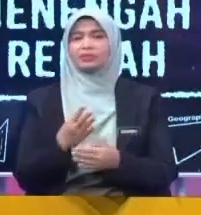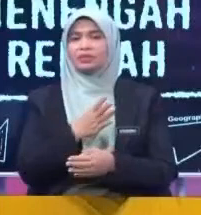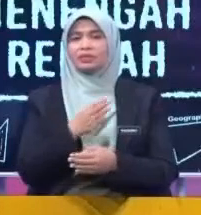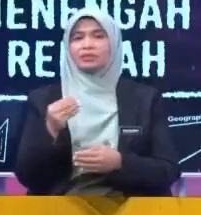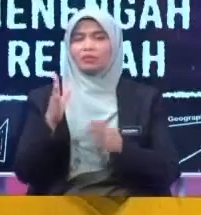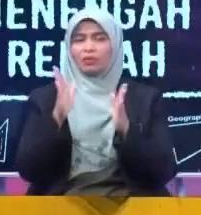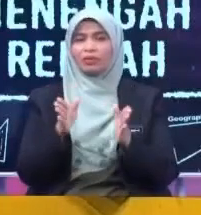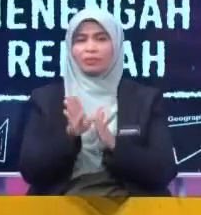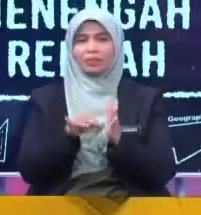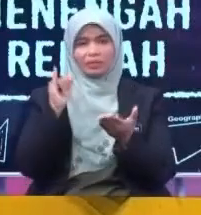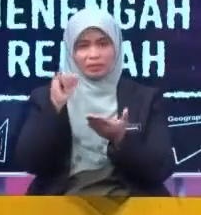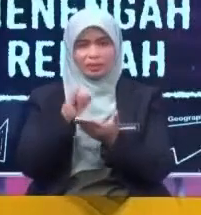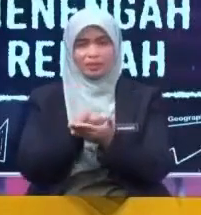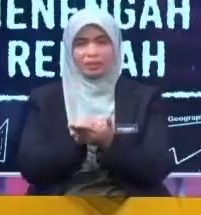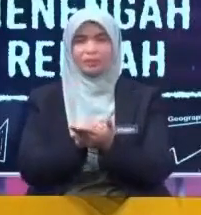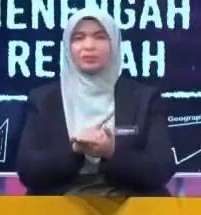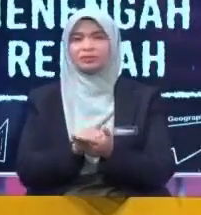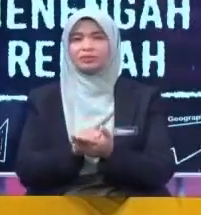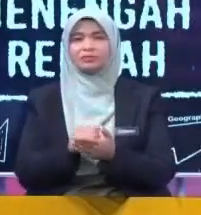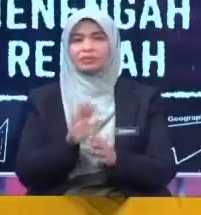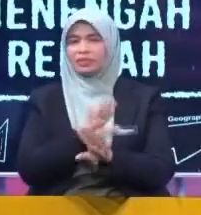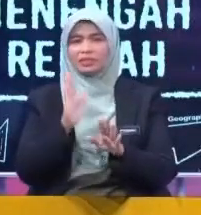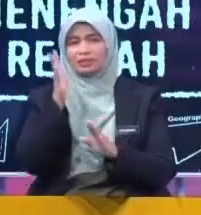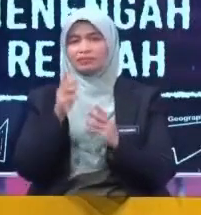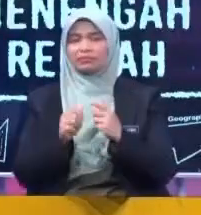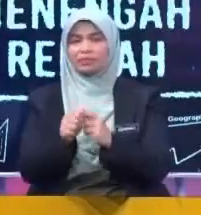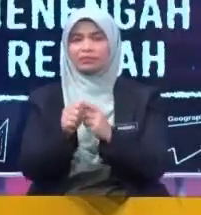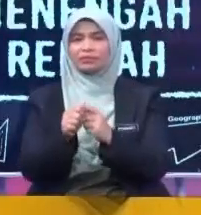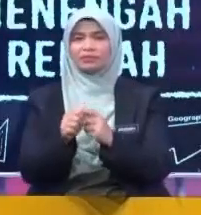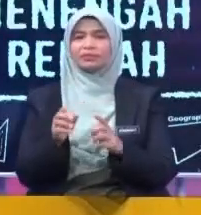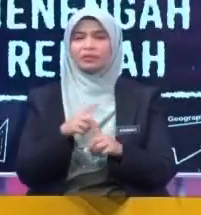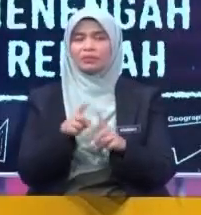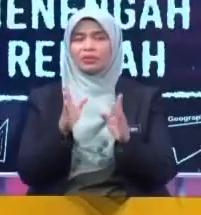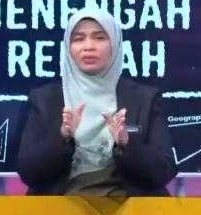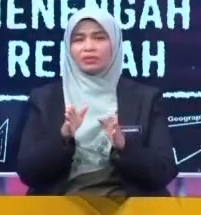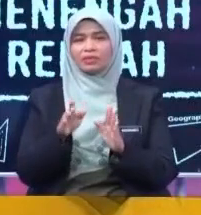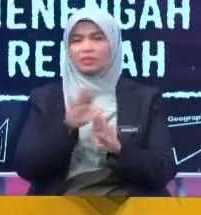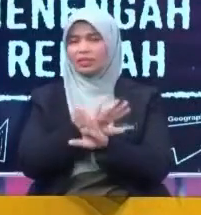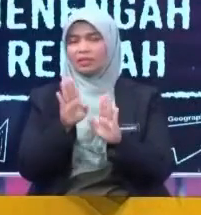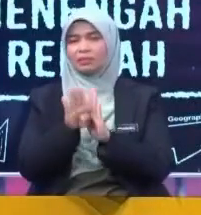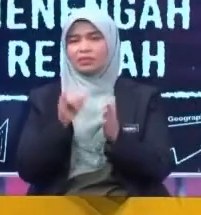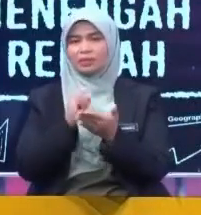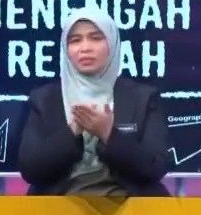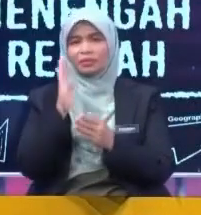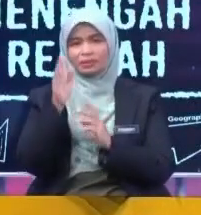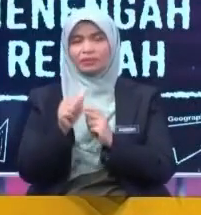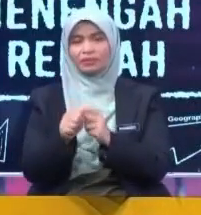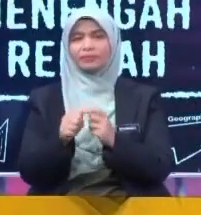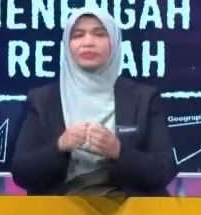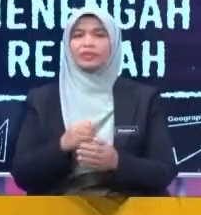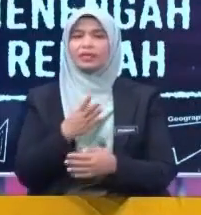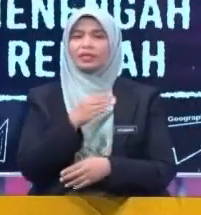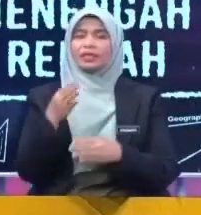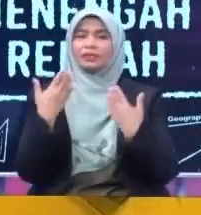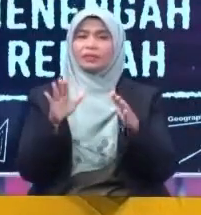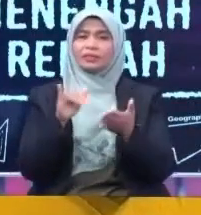Dajjal ni, yang orang yang tidak beriman yang akan ikut dia. Okay, yang ketiga, turunnya pula Nabi Isa alaihissalam yang akan membunuh